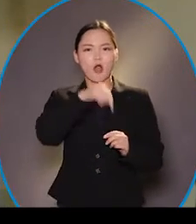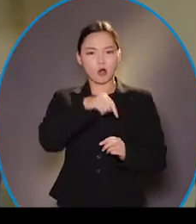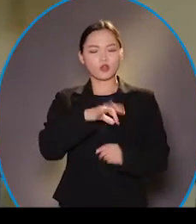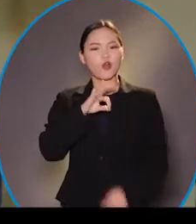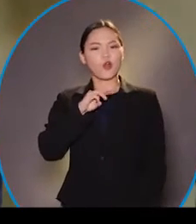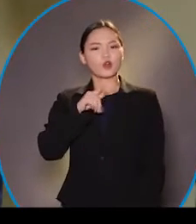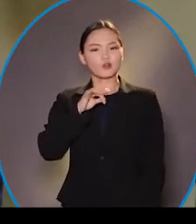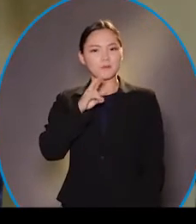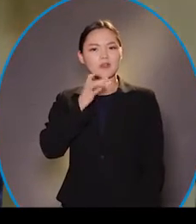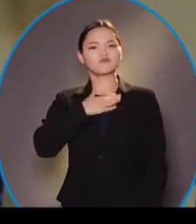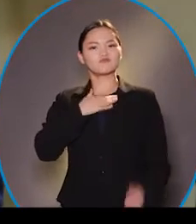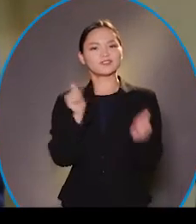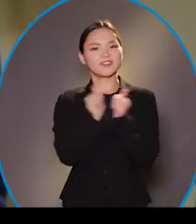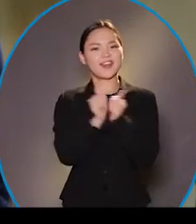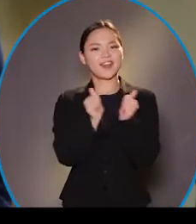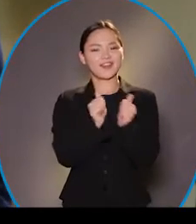Автомобиль.